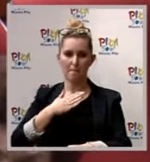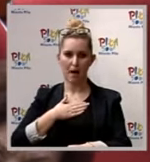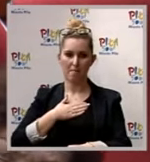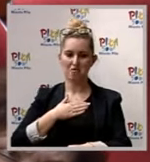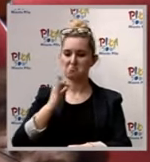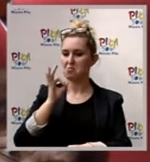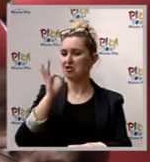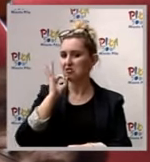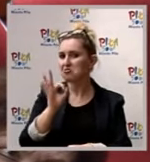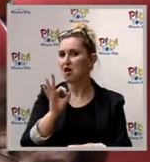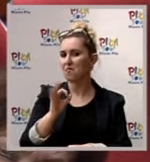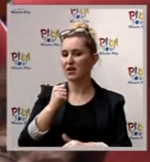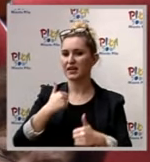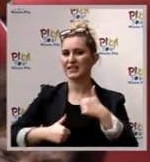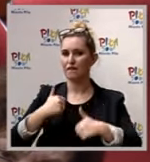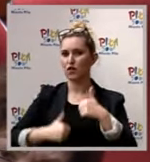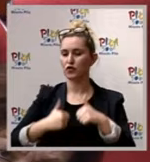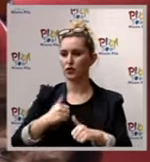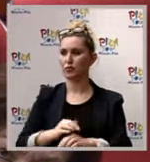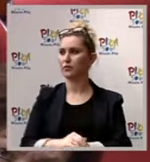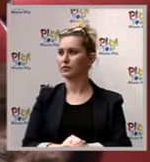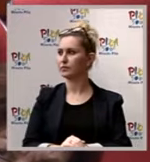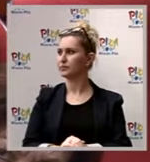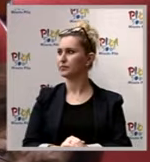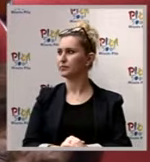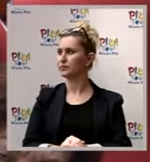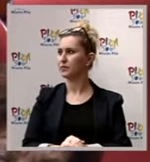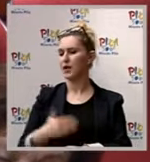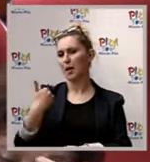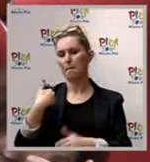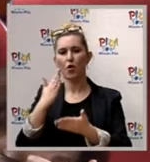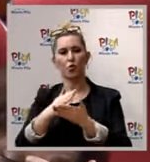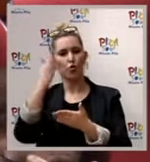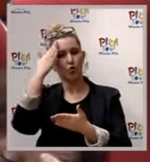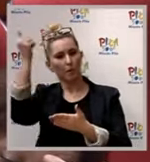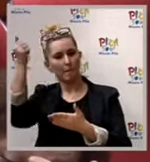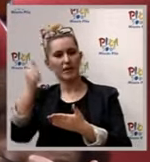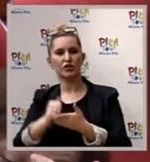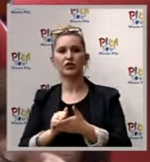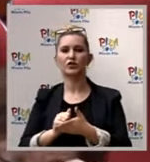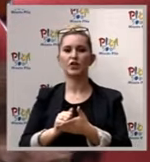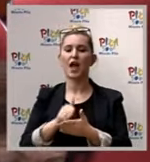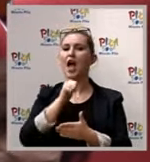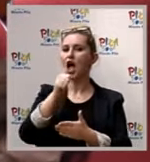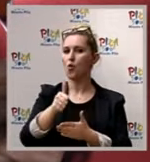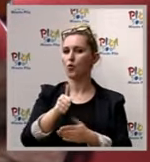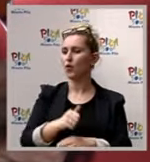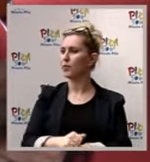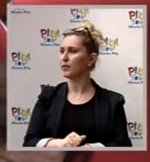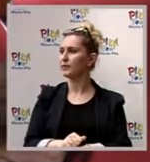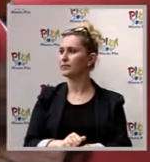zawodników. Mieliśmy już i mistrza Europy w lekkiej atletyce,